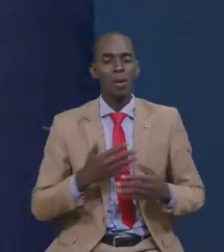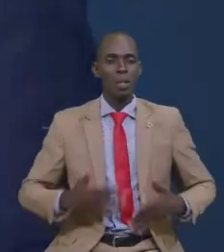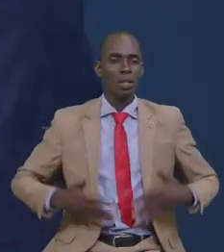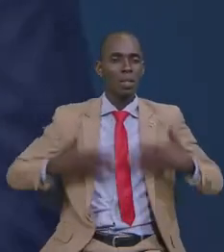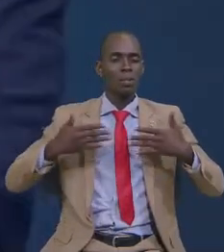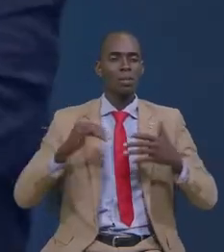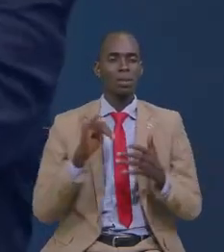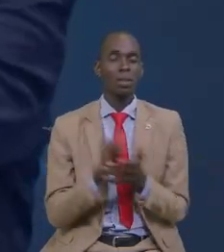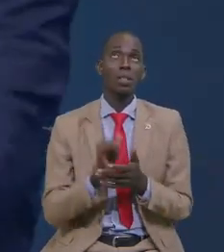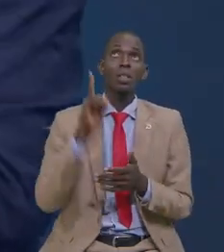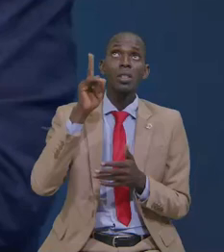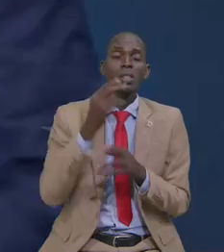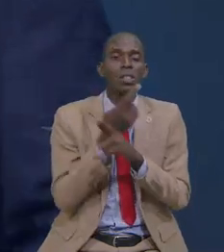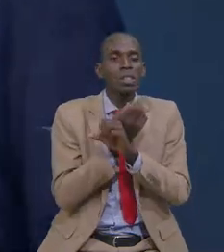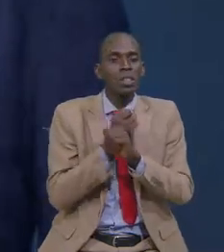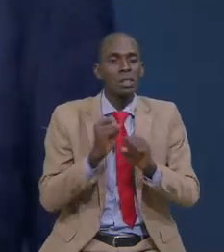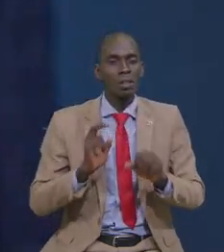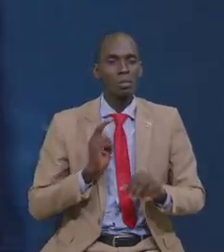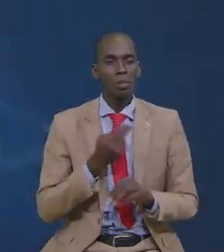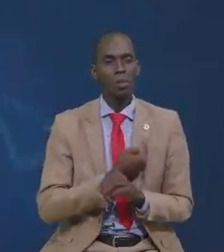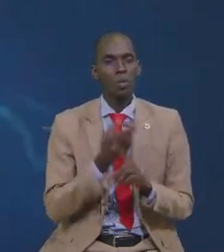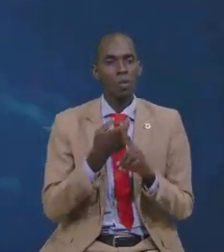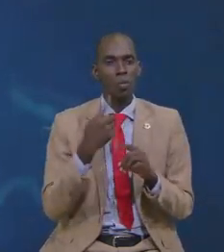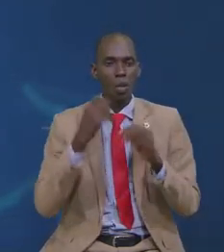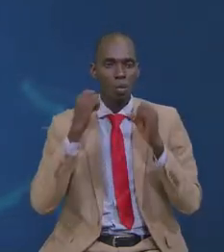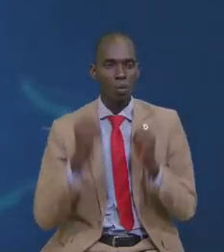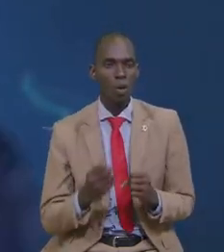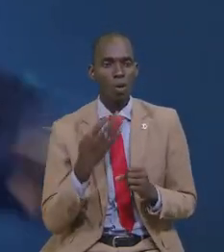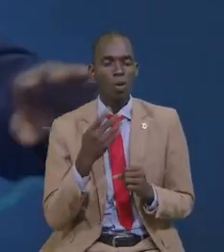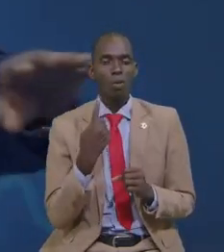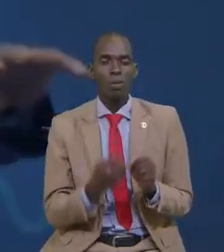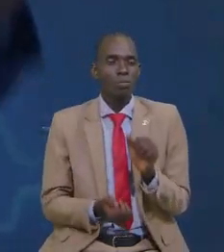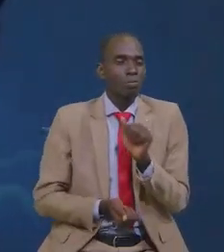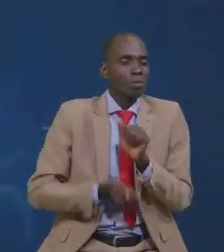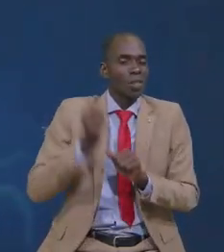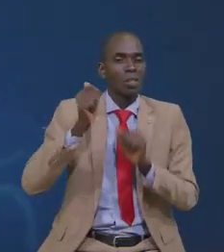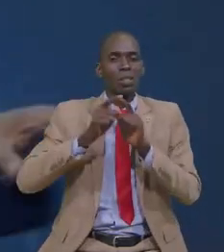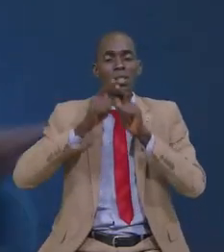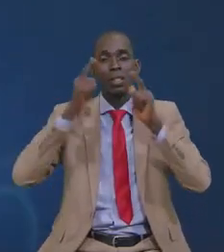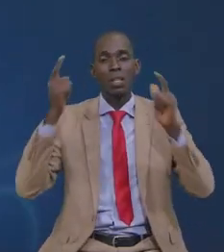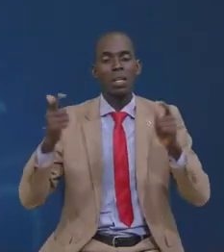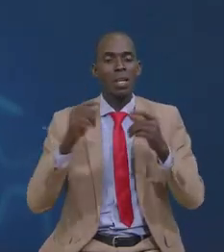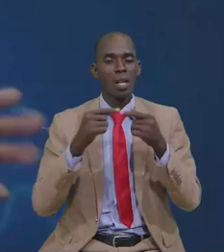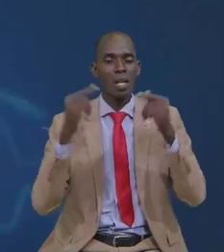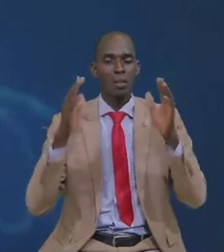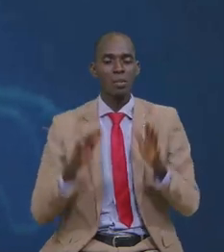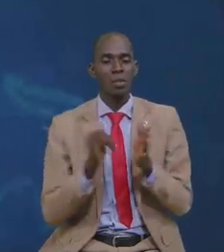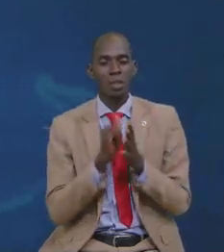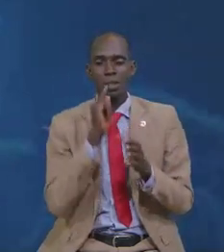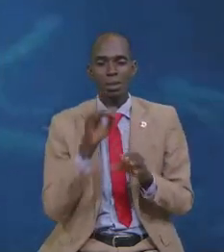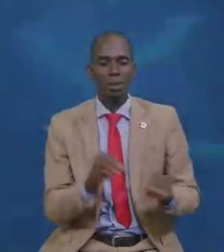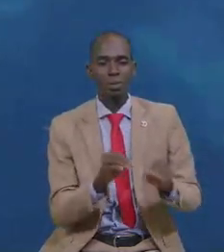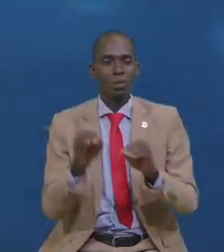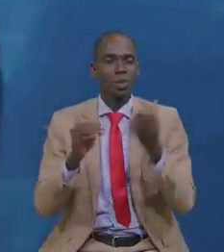la transformation totale, la rédemption, parce qu'il nous rachète du plus grand ennemi,